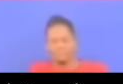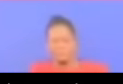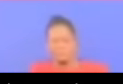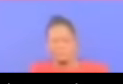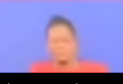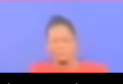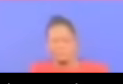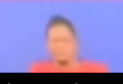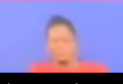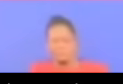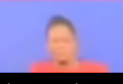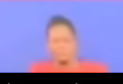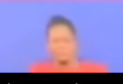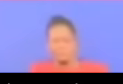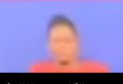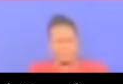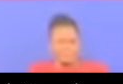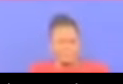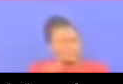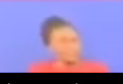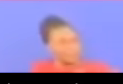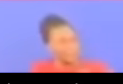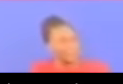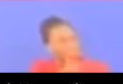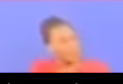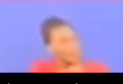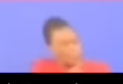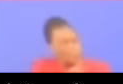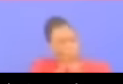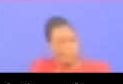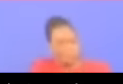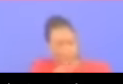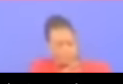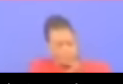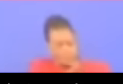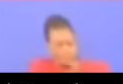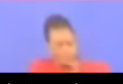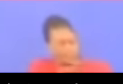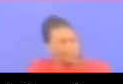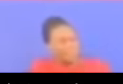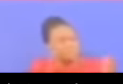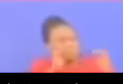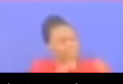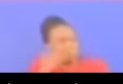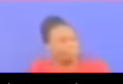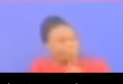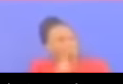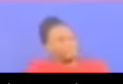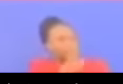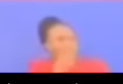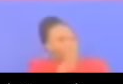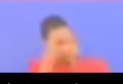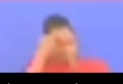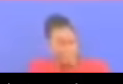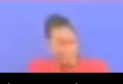baada ya mwaka mmoja hujaendelea hujaendeleza chochote ukapata bilioni tatu it means valuation yake ilienda bilioni